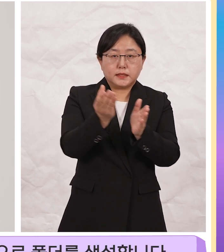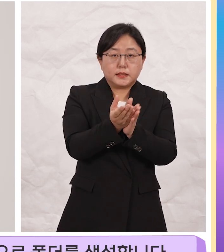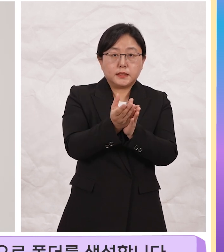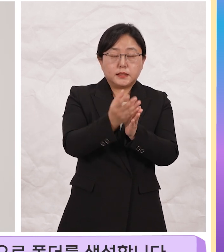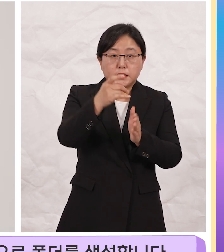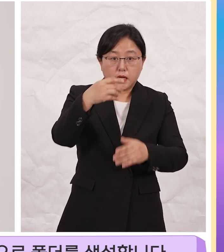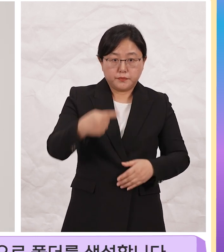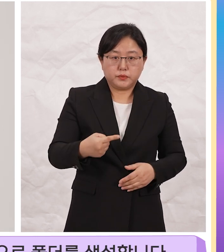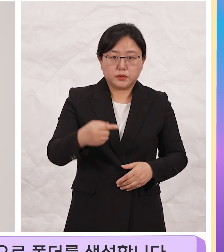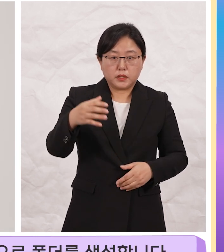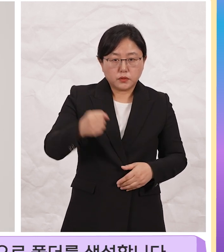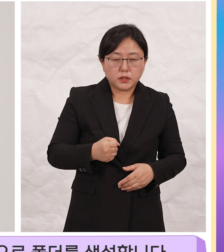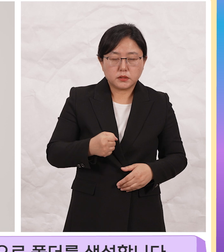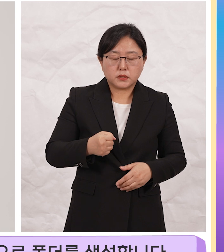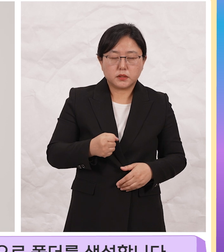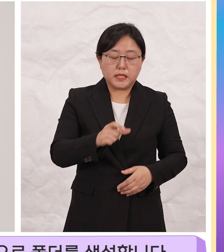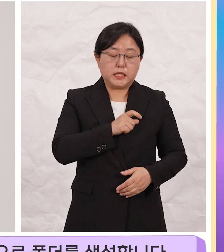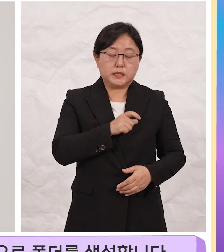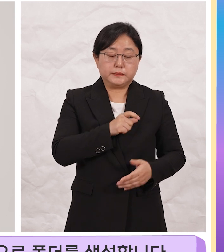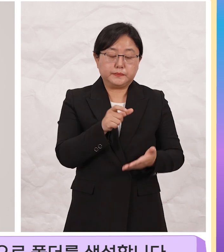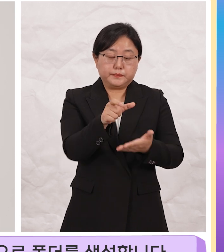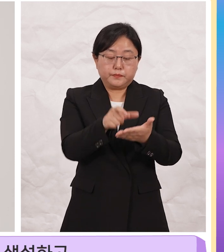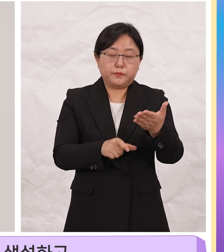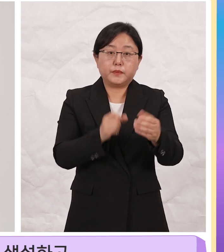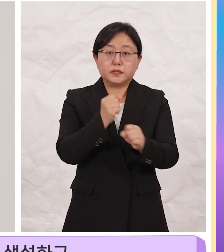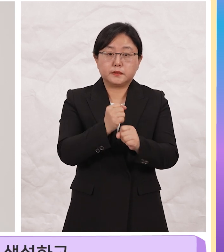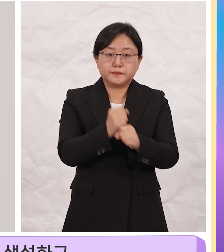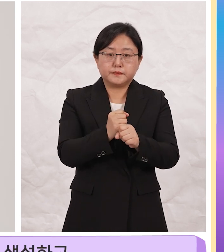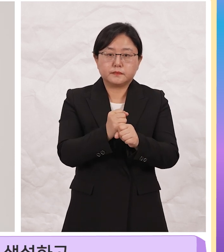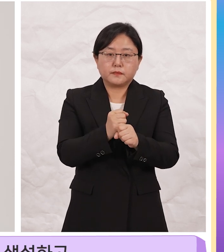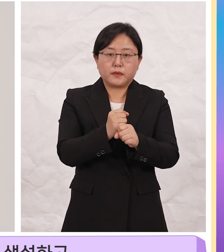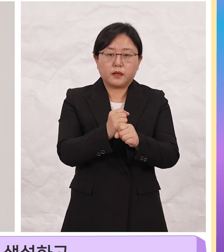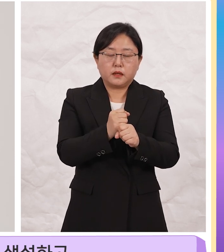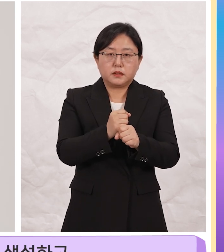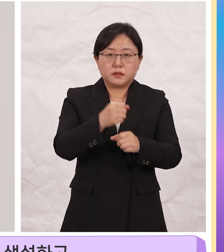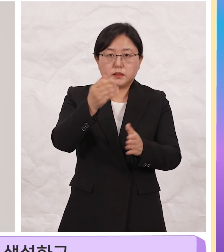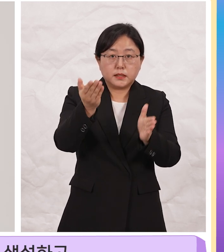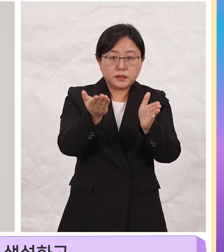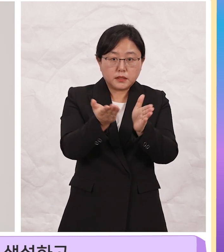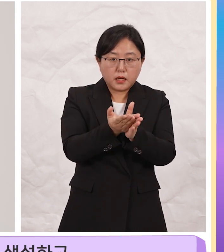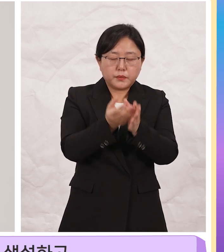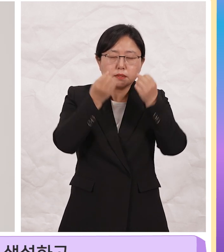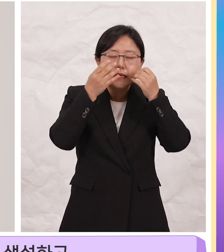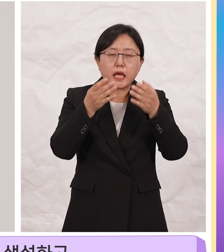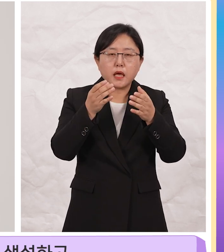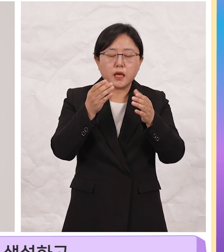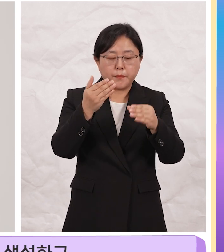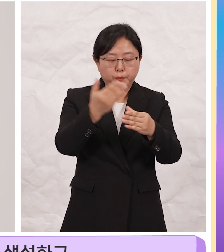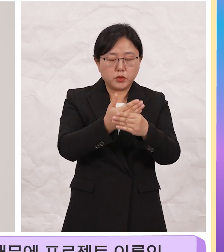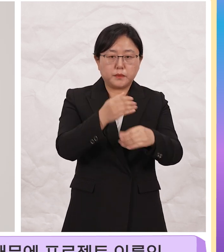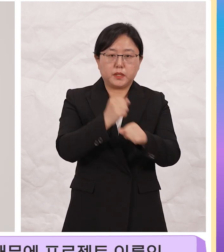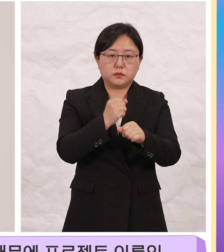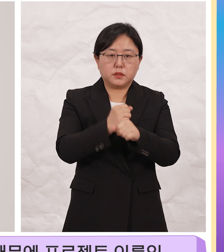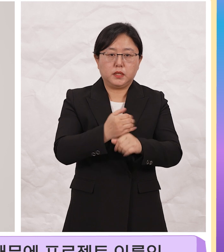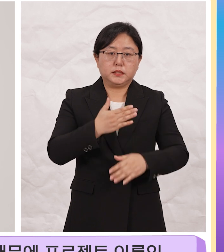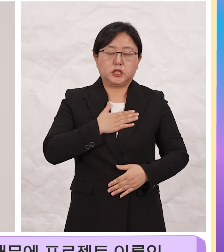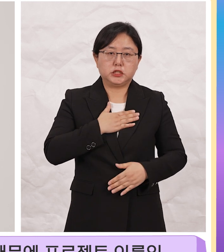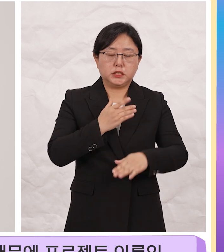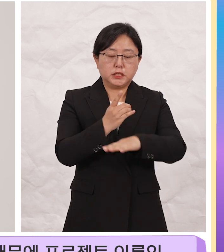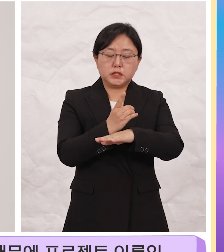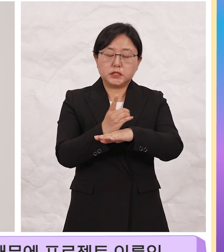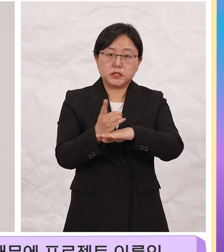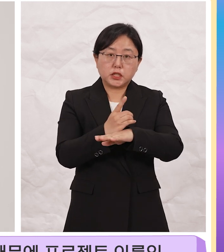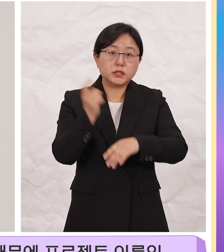곳에 프로젝트 이름으로 폴더를 생성합니다. 예를 들어 드라이브에 새 폴더를 생성하고 저는